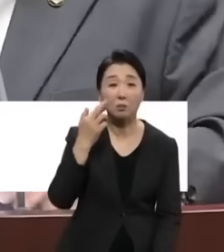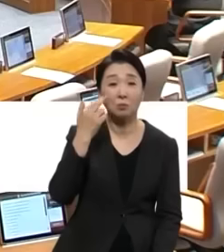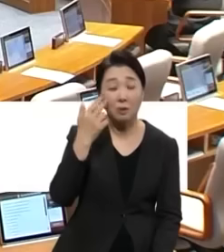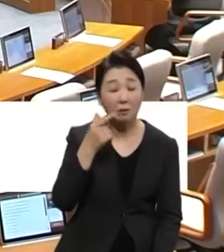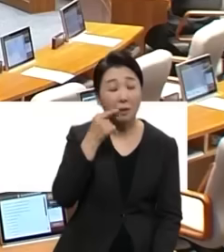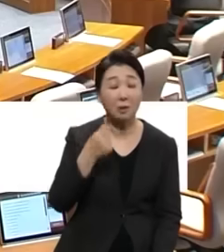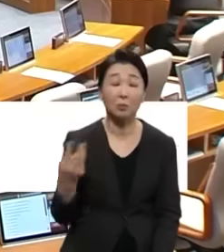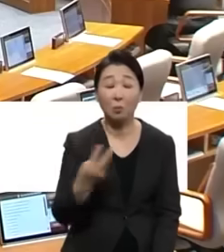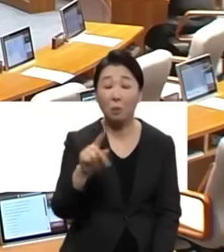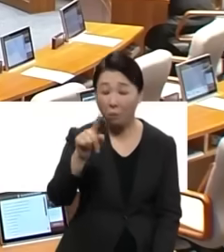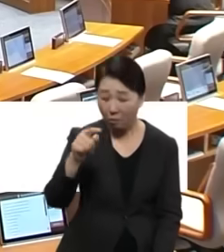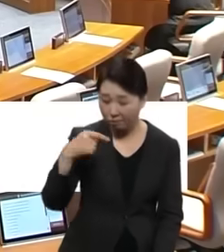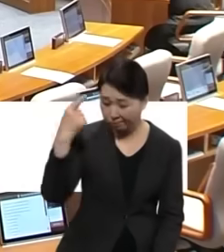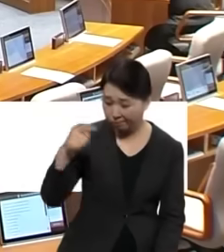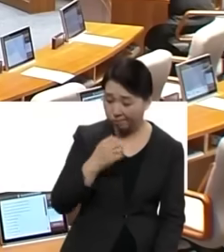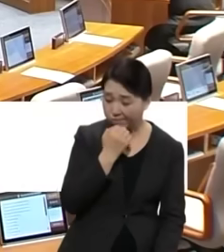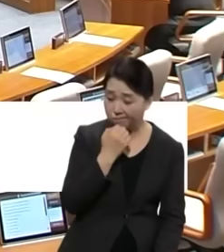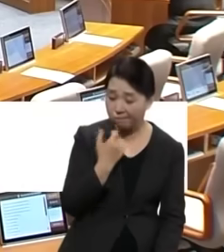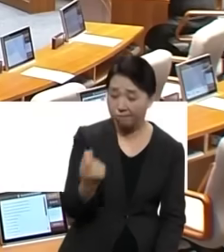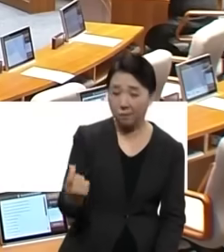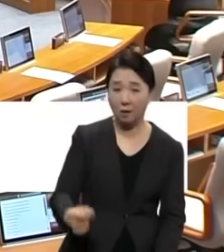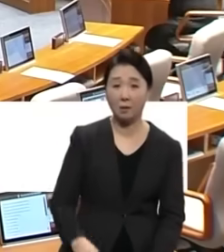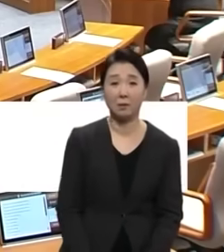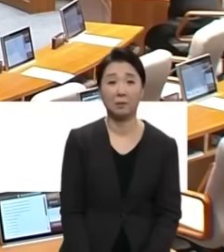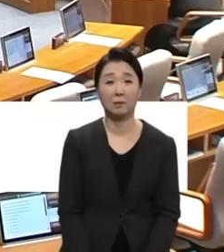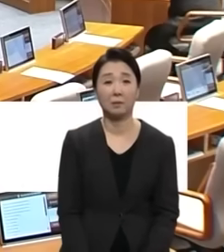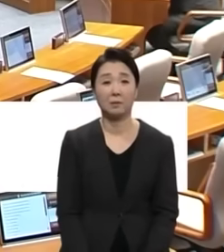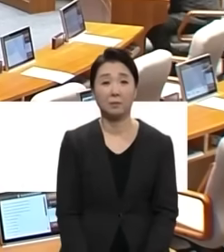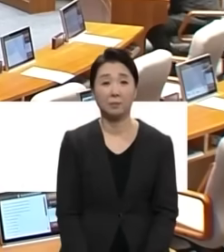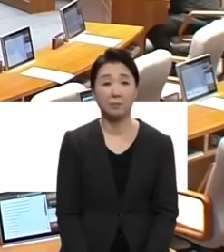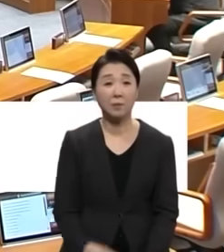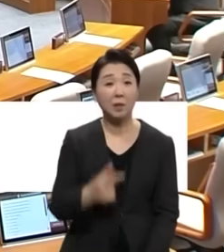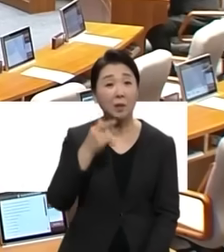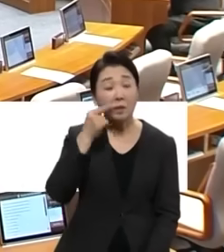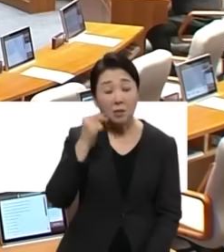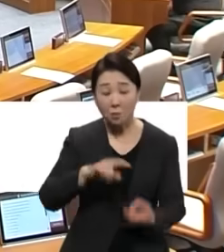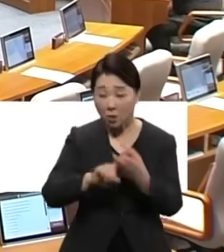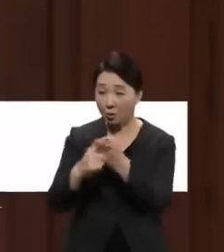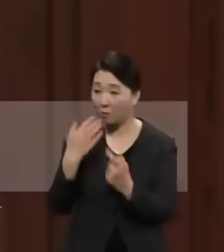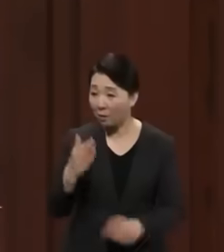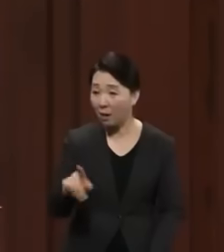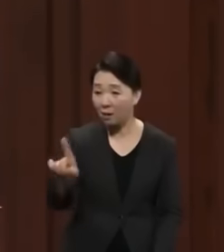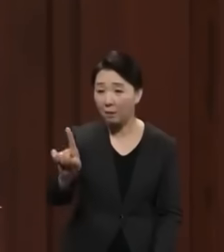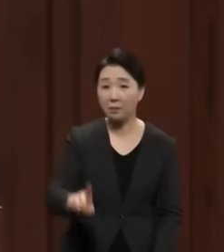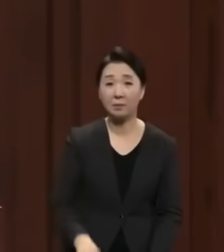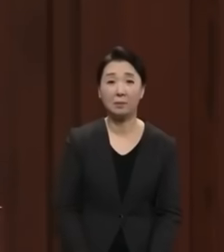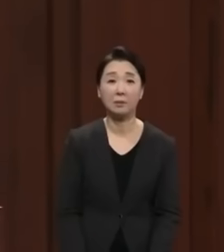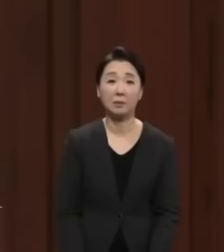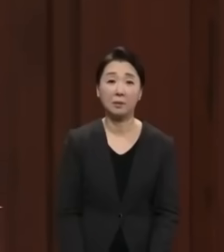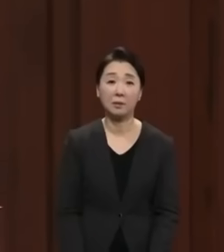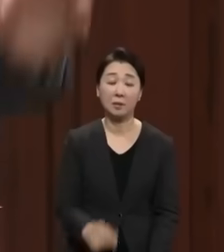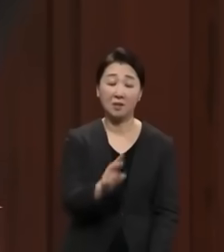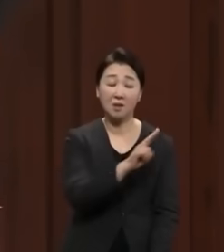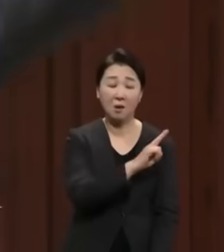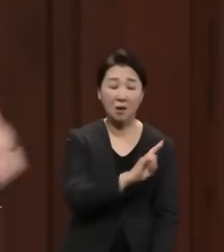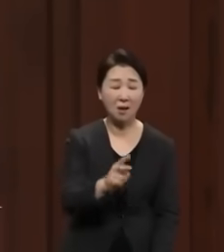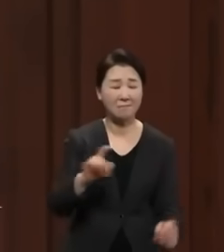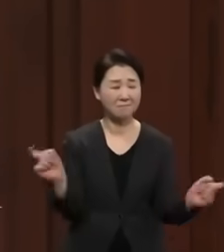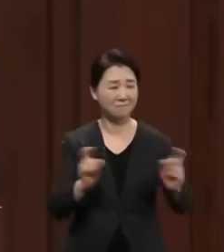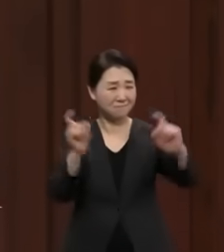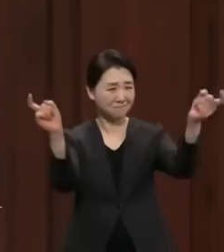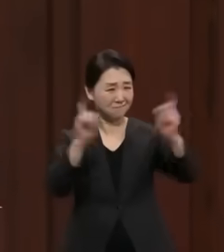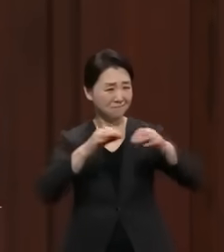씁니까? 정신 나갔죠? 자, 어떻게 일본과 동맹을 맺습니까? 여야 의원들이 고성을